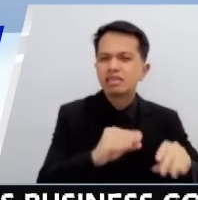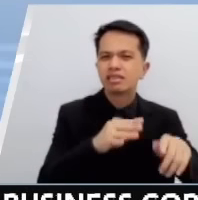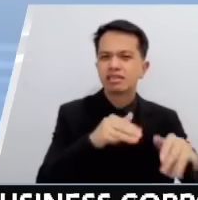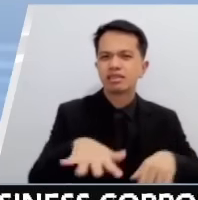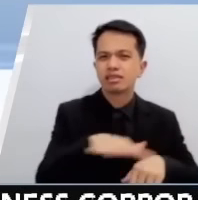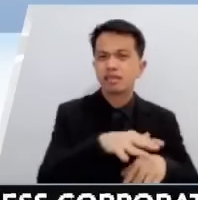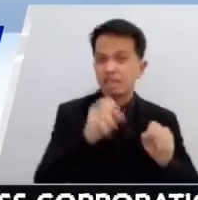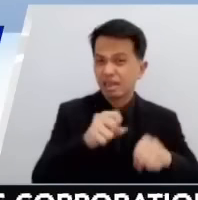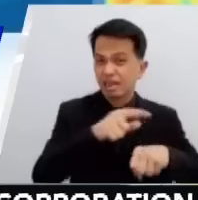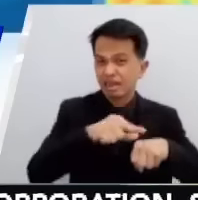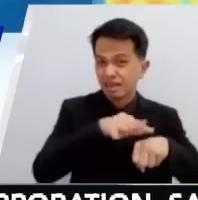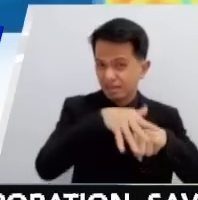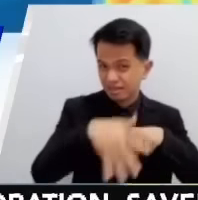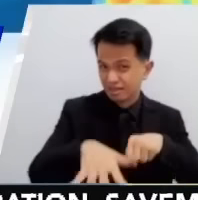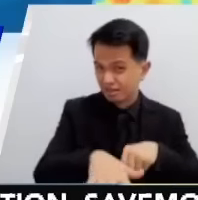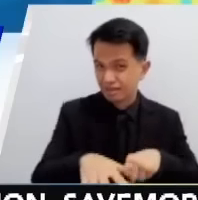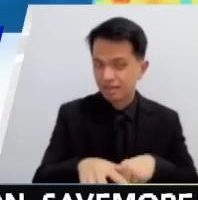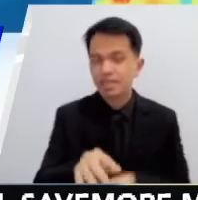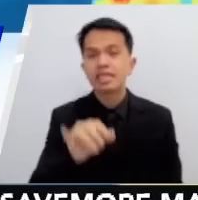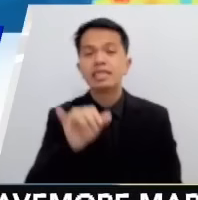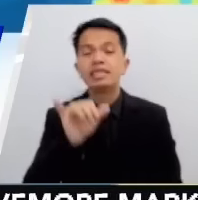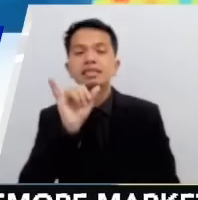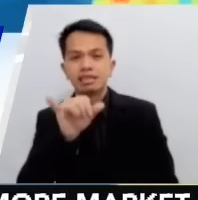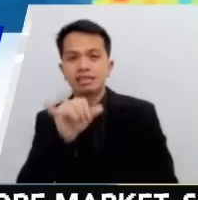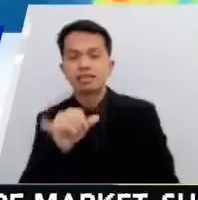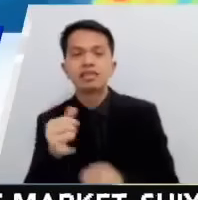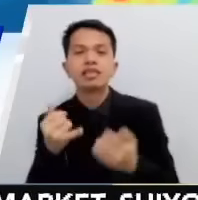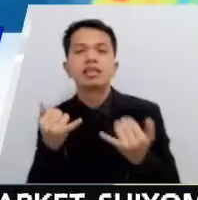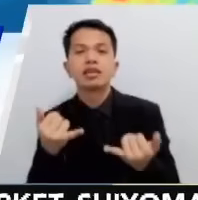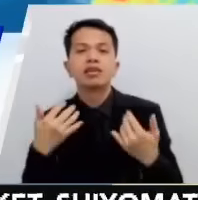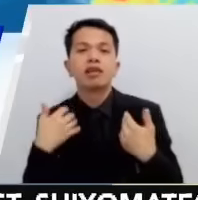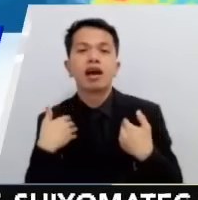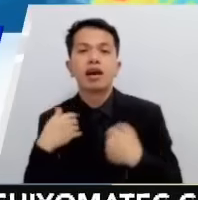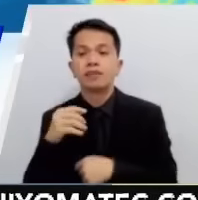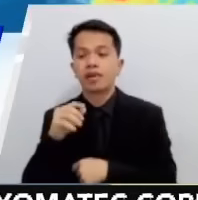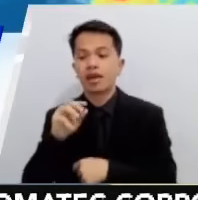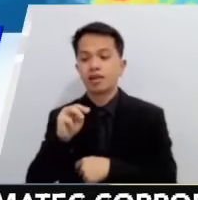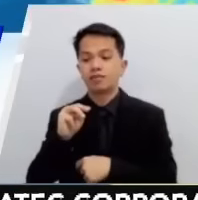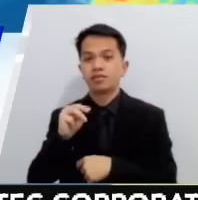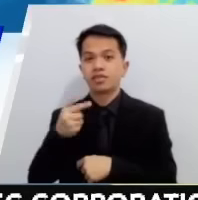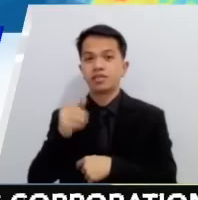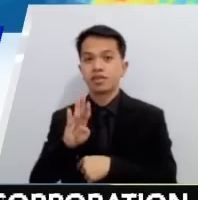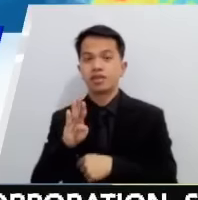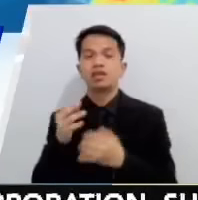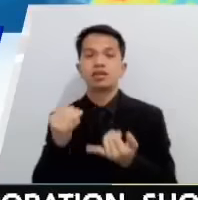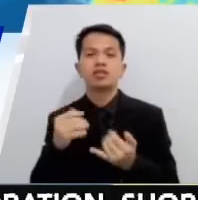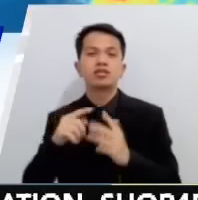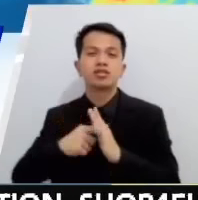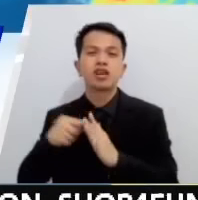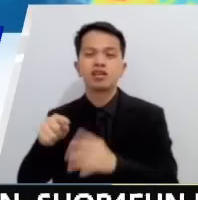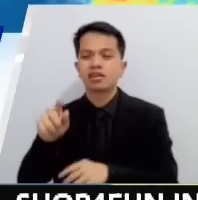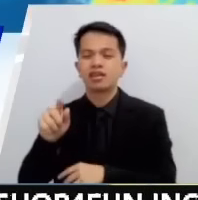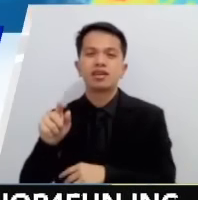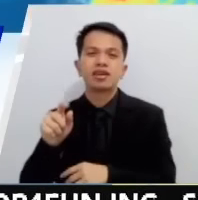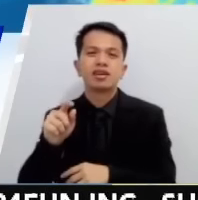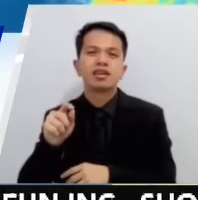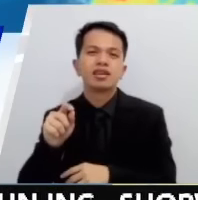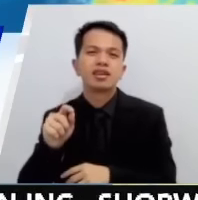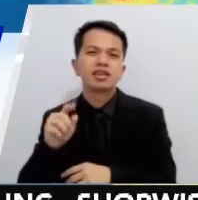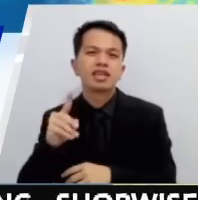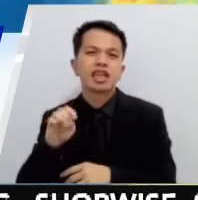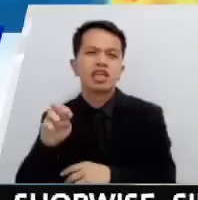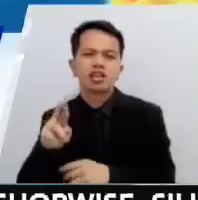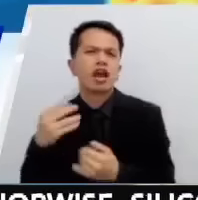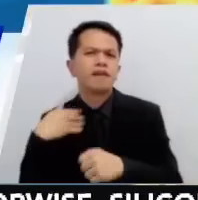landslide Opo Ah nag palabas din po ang mgb part part po siya ng DNR nagpapalabas din po sila ng warning